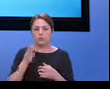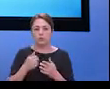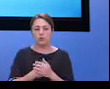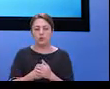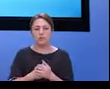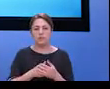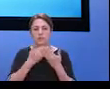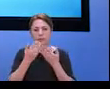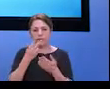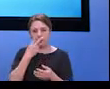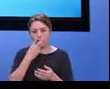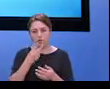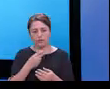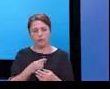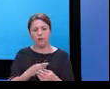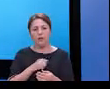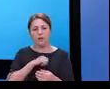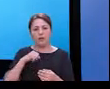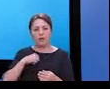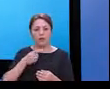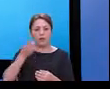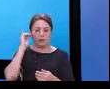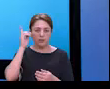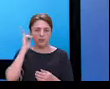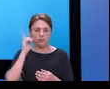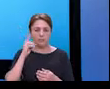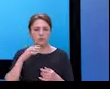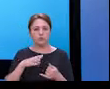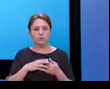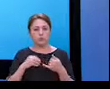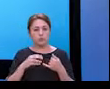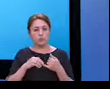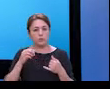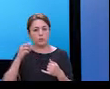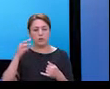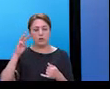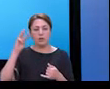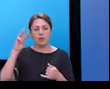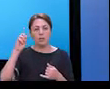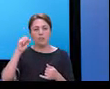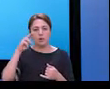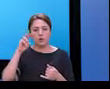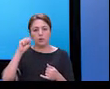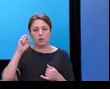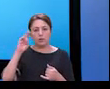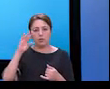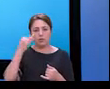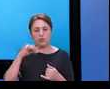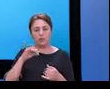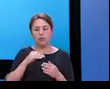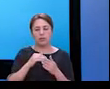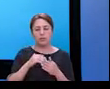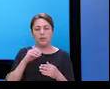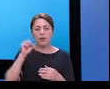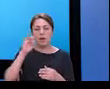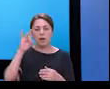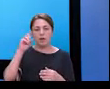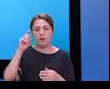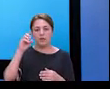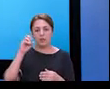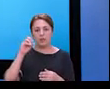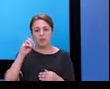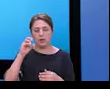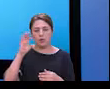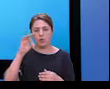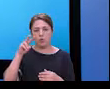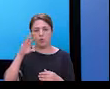demak, eng qadimgi, ya'ni tuproqning madaniy qatlamidan arxeologimizning mehnatlari bilan shahar